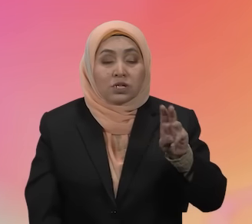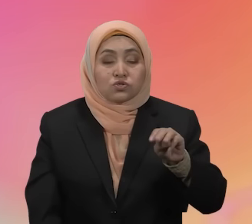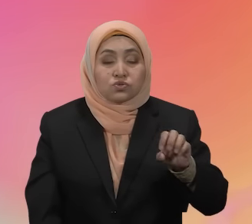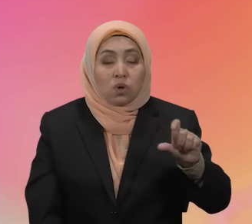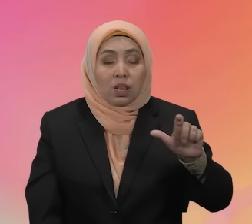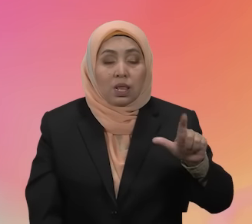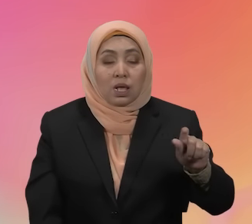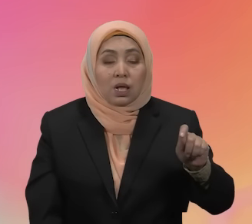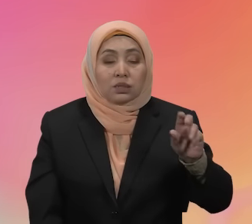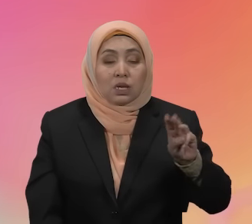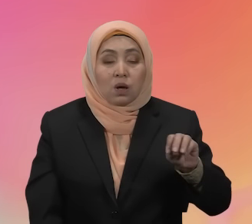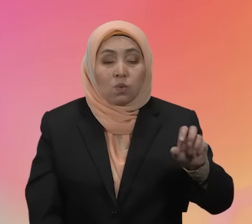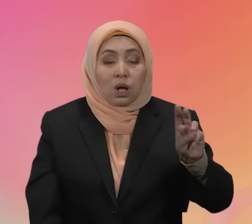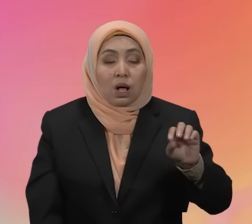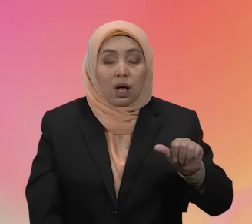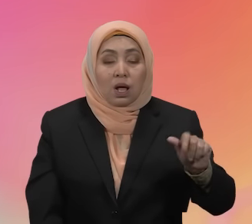وأقام الصلاة